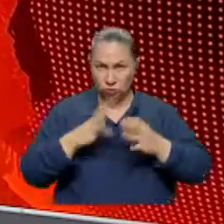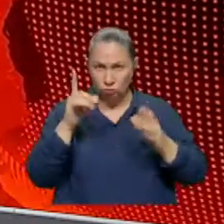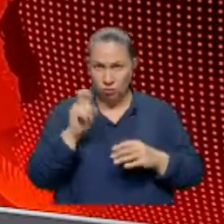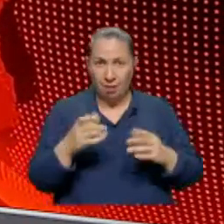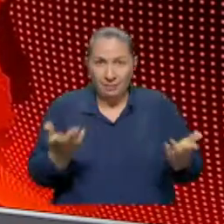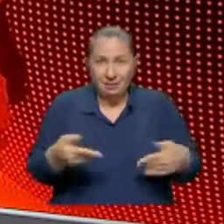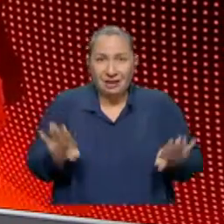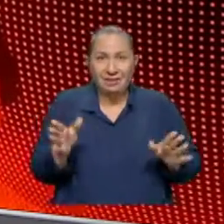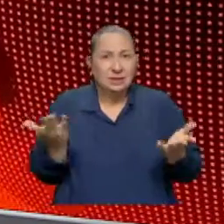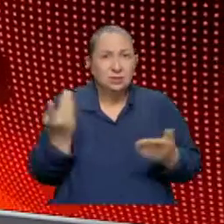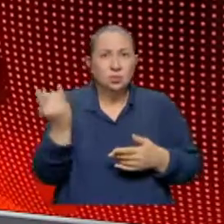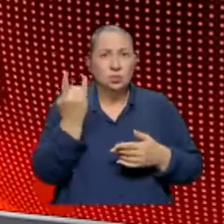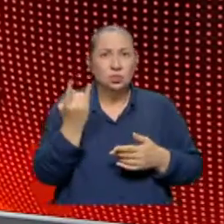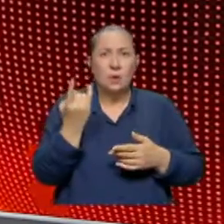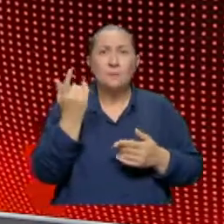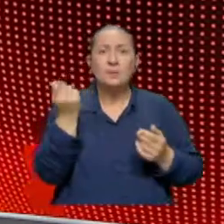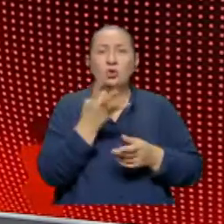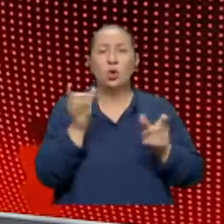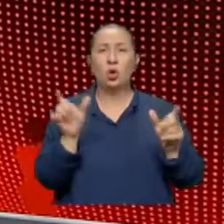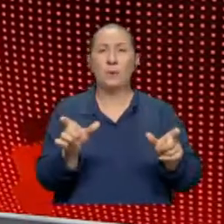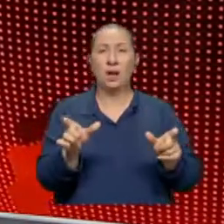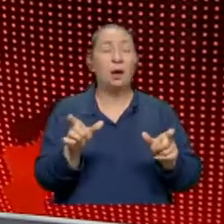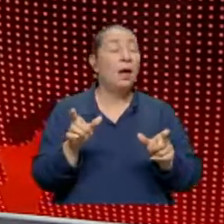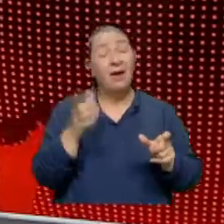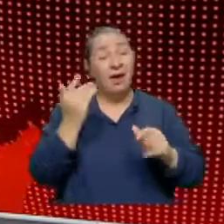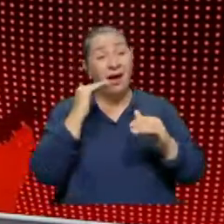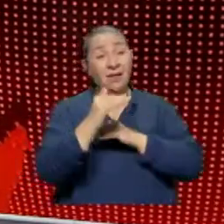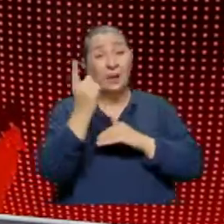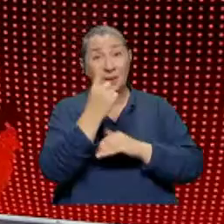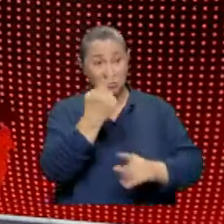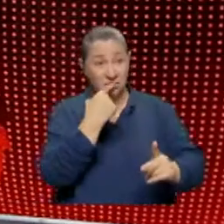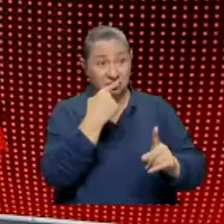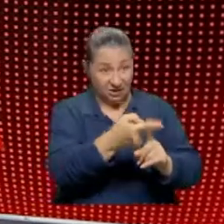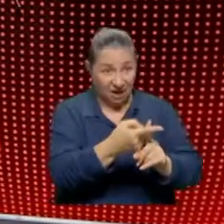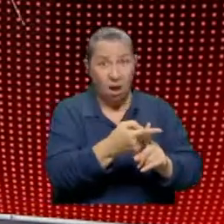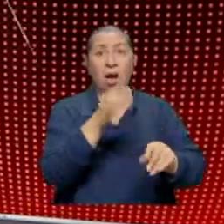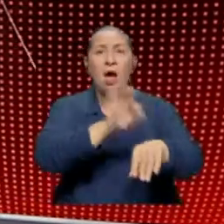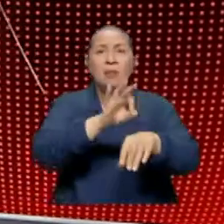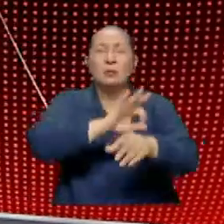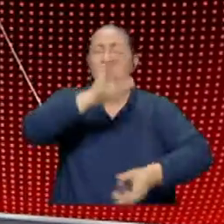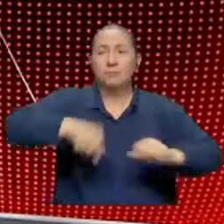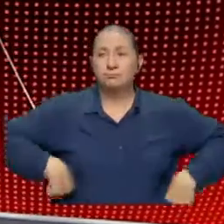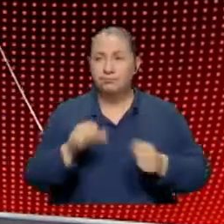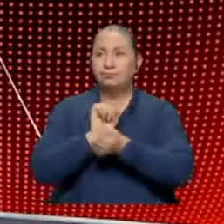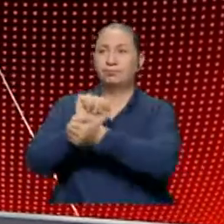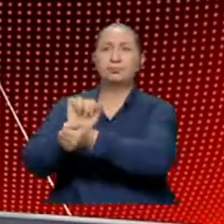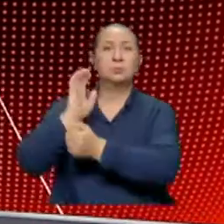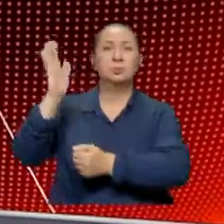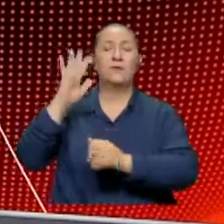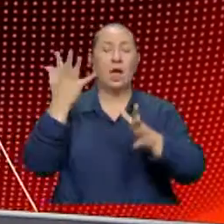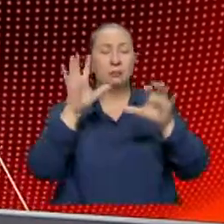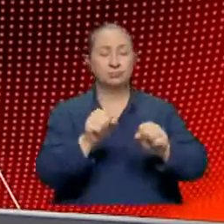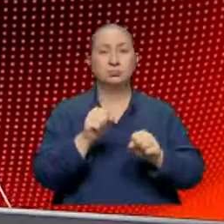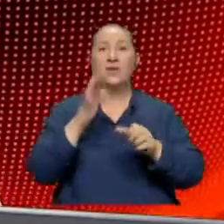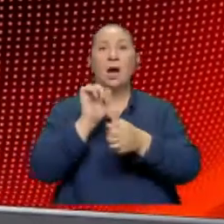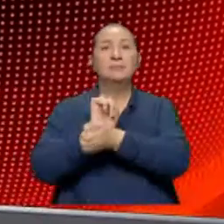çözümü Elbette değil nasıl dolaşıyor birçok korumail Eğer halktan biri bir şey dese anında der desene uzaklaştırılıyor ya